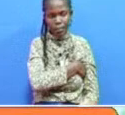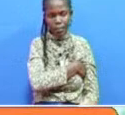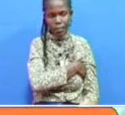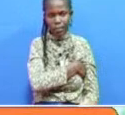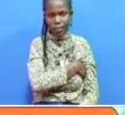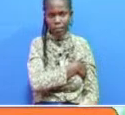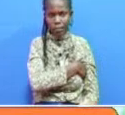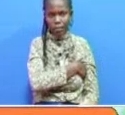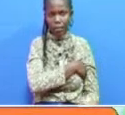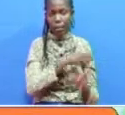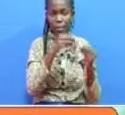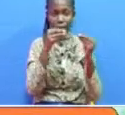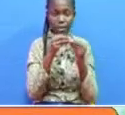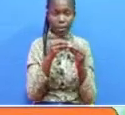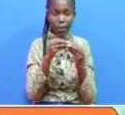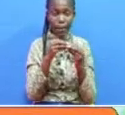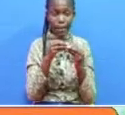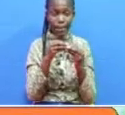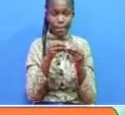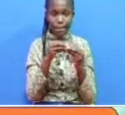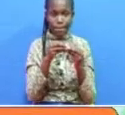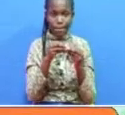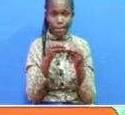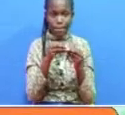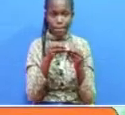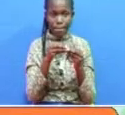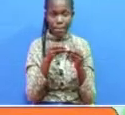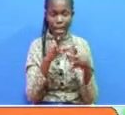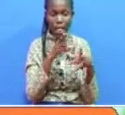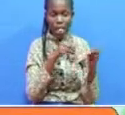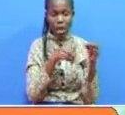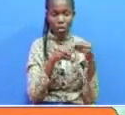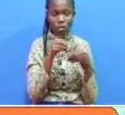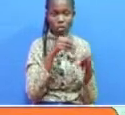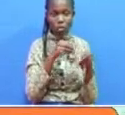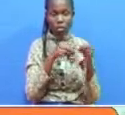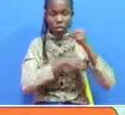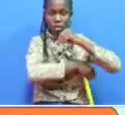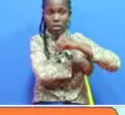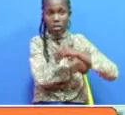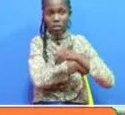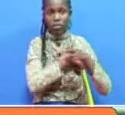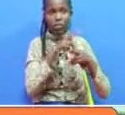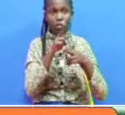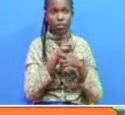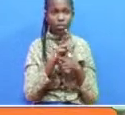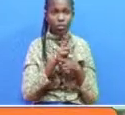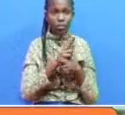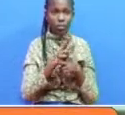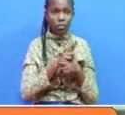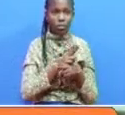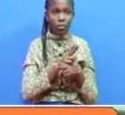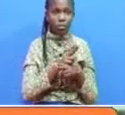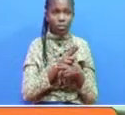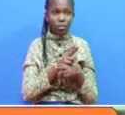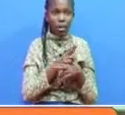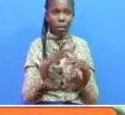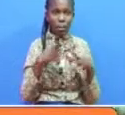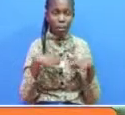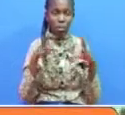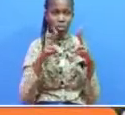wanawekwa katika mikutano ati kwa uchaguzi machief watumike ati kutafuta